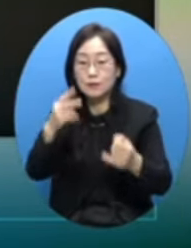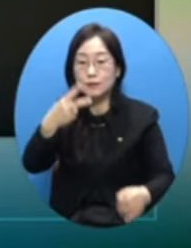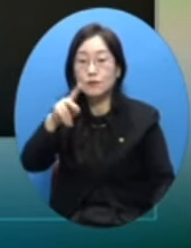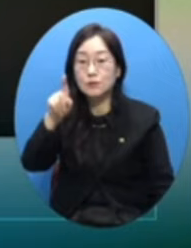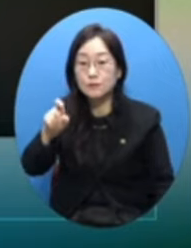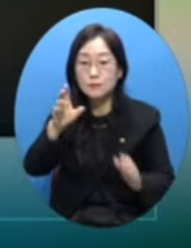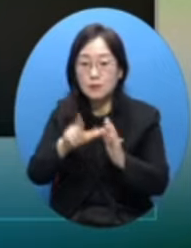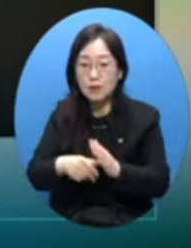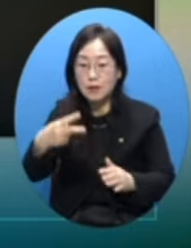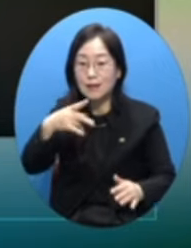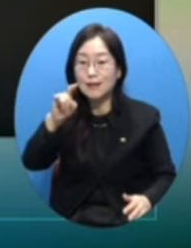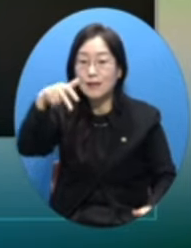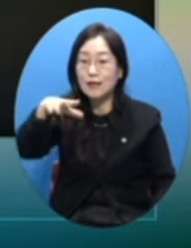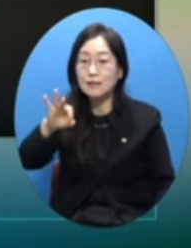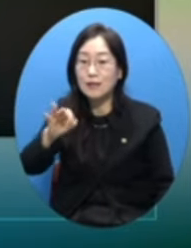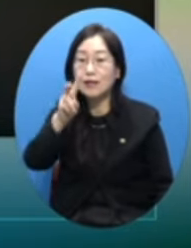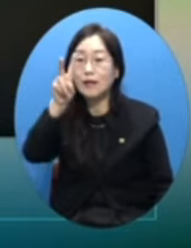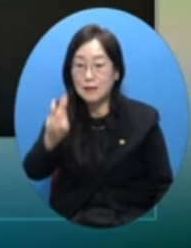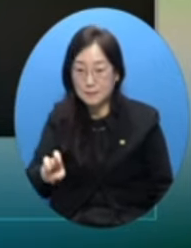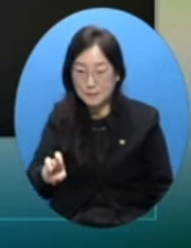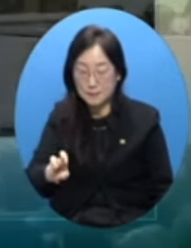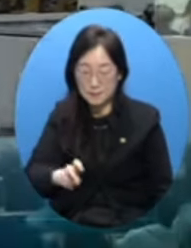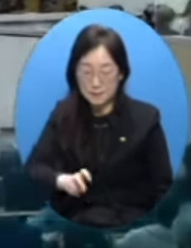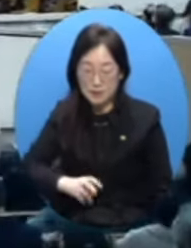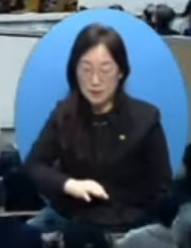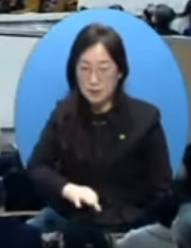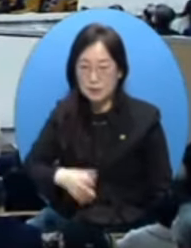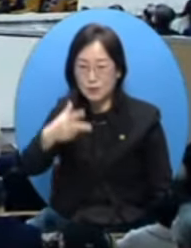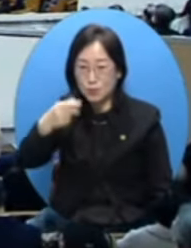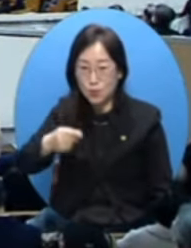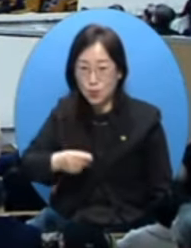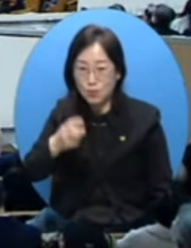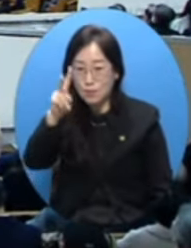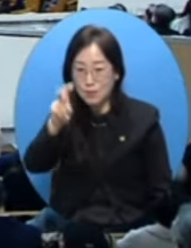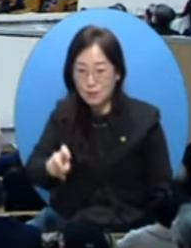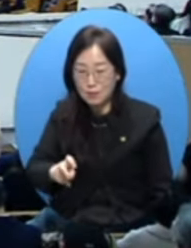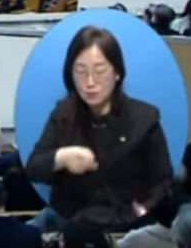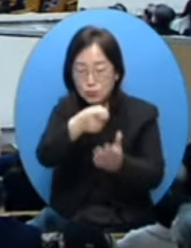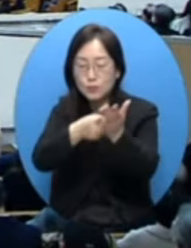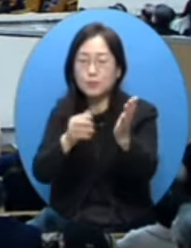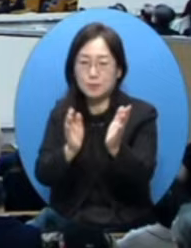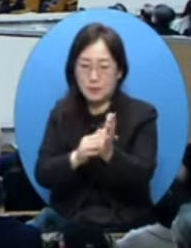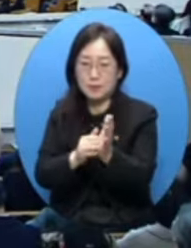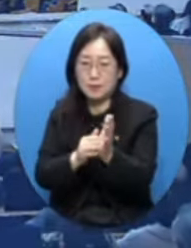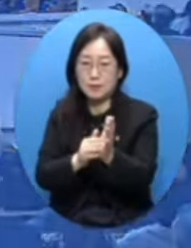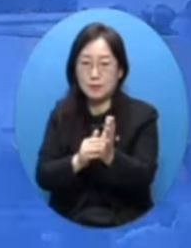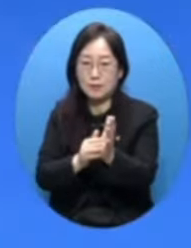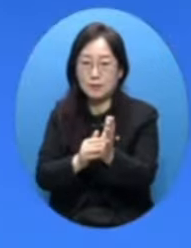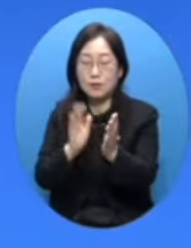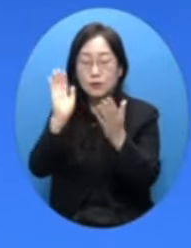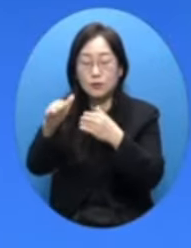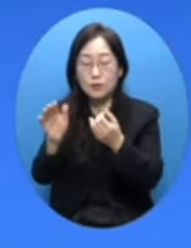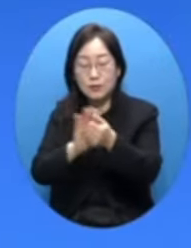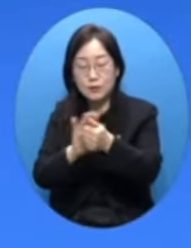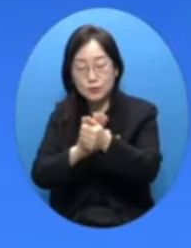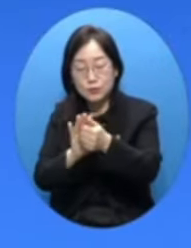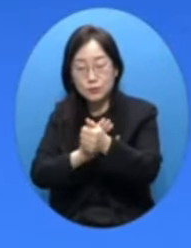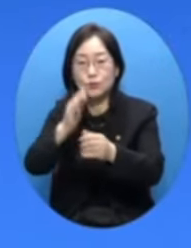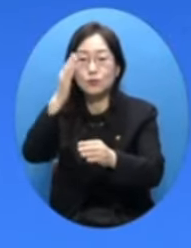사모님이 대장암 수술을 받았어요. 그래가지고 대수술을 받고 이제 치료되는